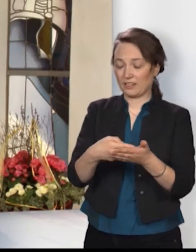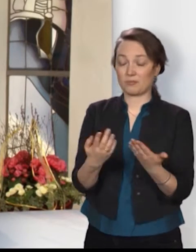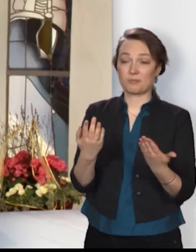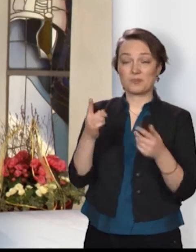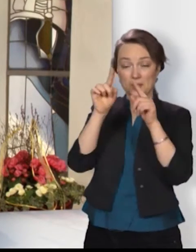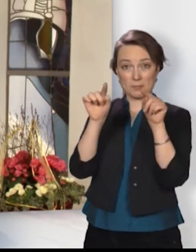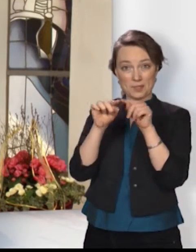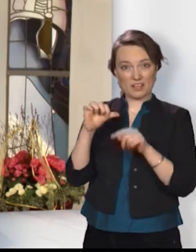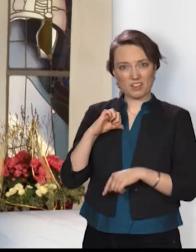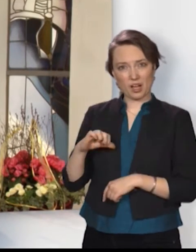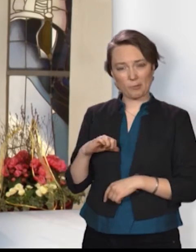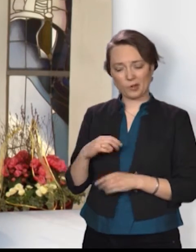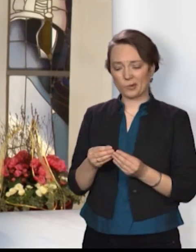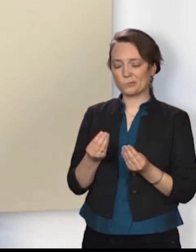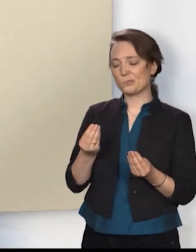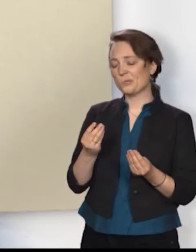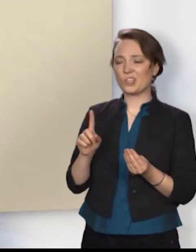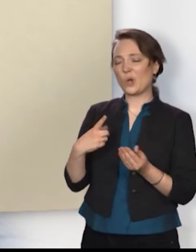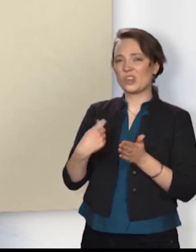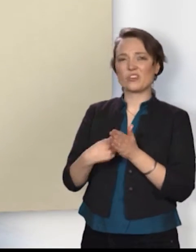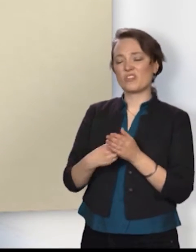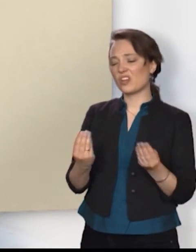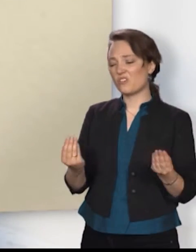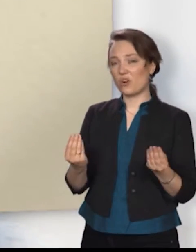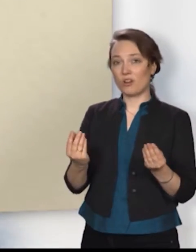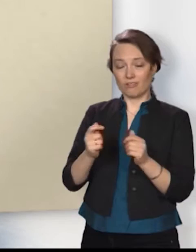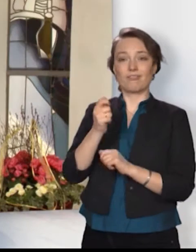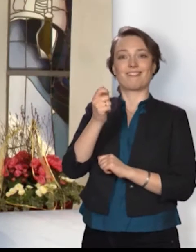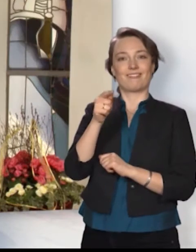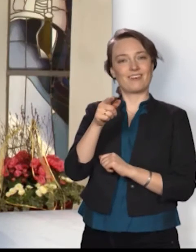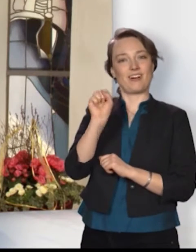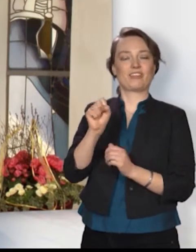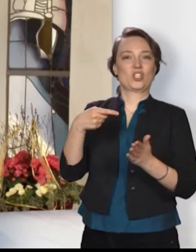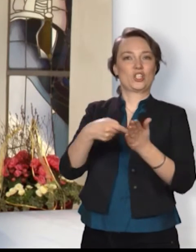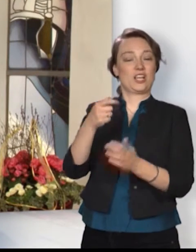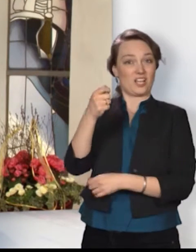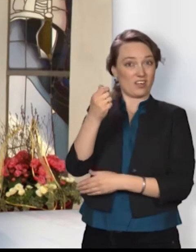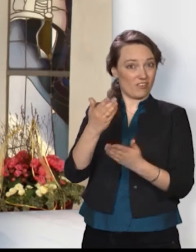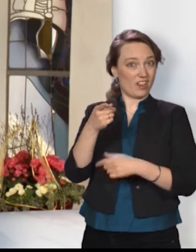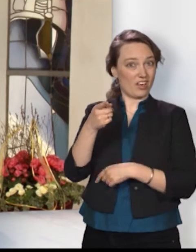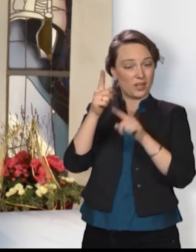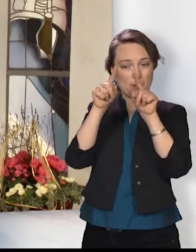auch nicht besonders wertvoll. Das vielleicht, damit könnte man einen Stich machen mit dem Pik Ass.